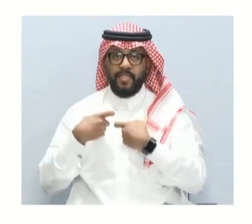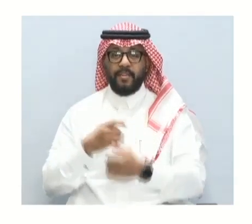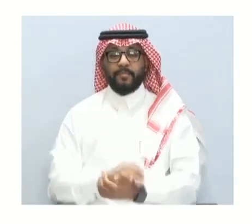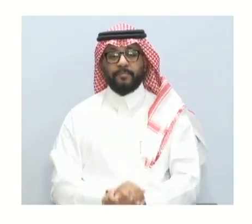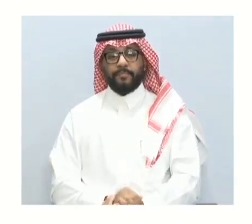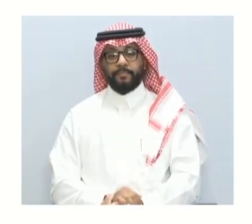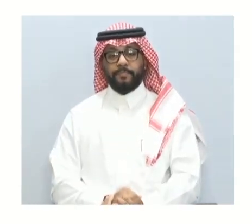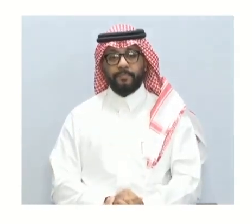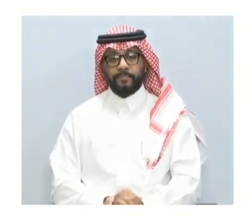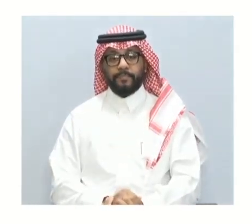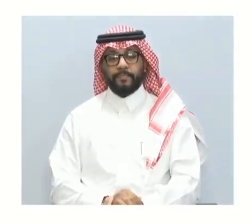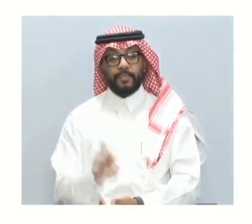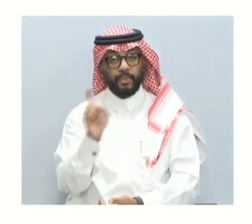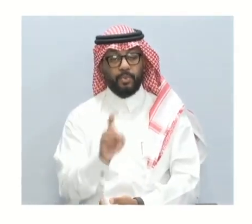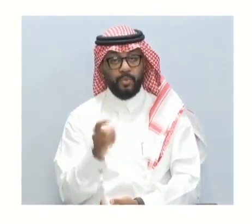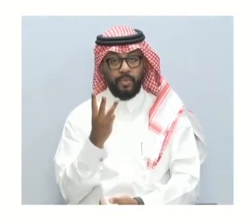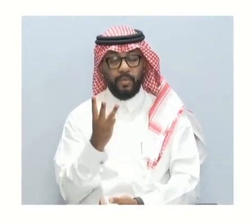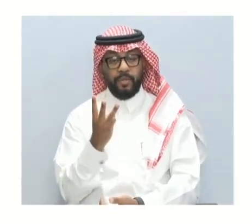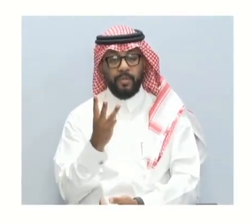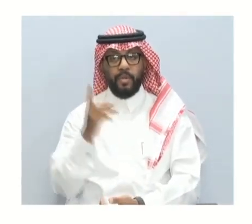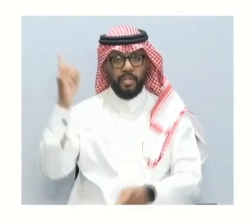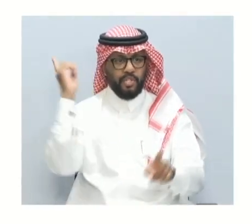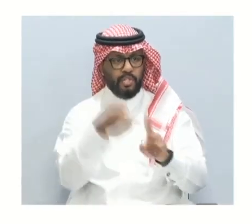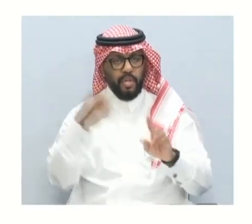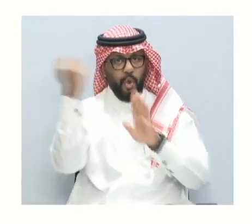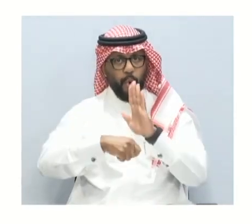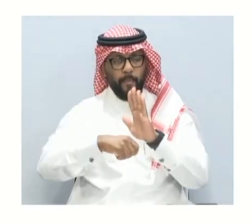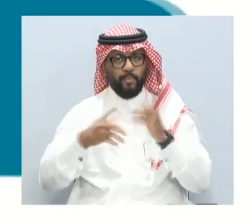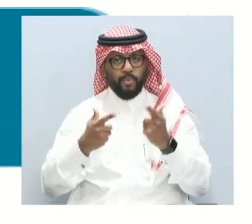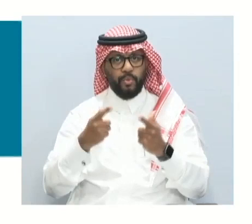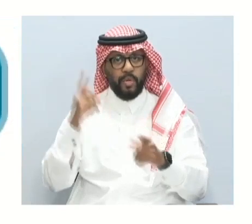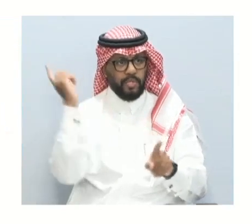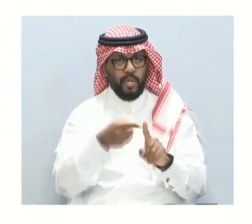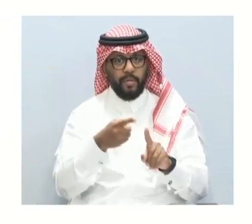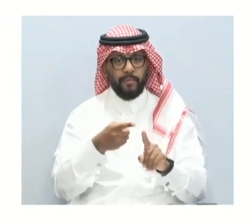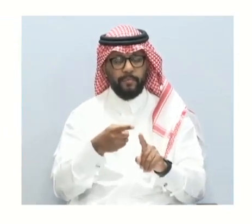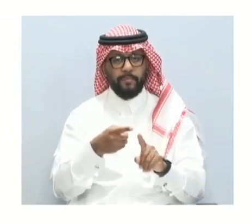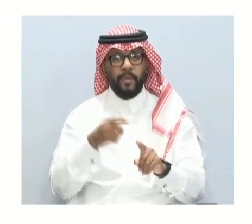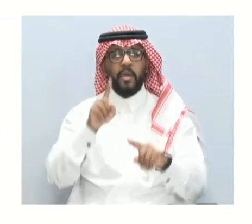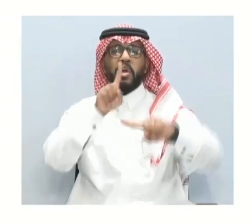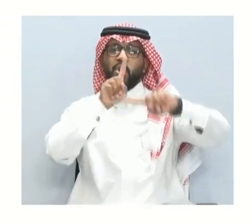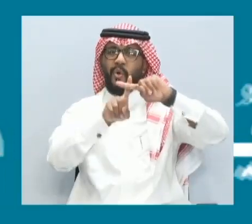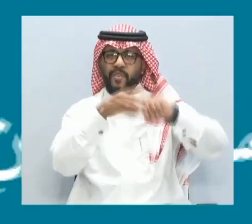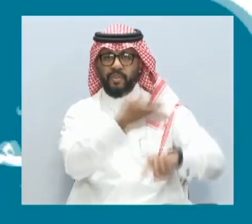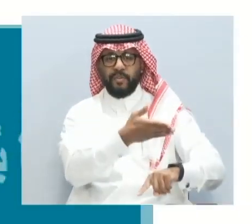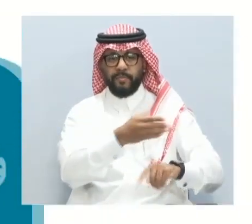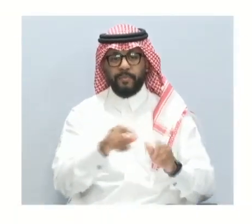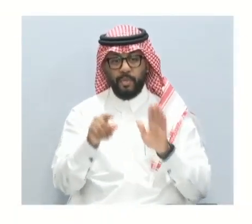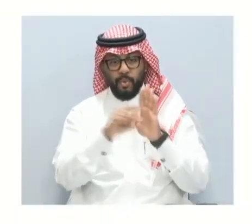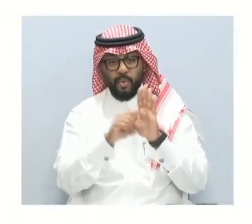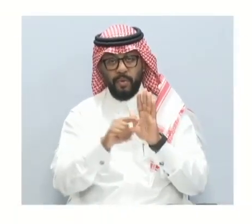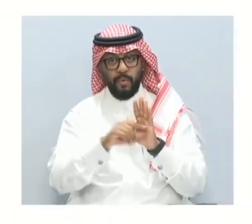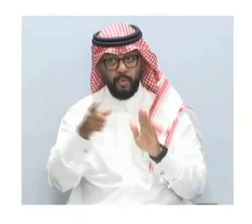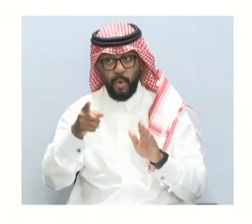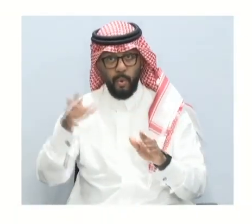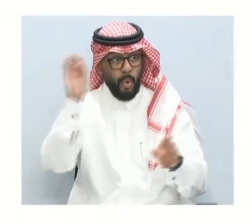سبق والسؤال الثالث وضح حكم السحر مع ذكر الدليل بلا شك ذكرنا لكم انه كفر مخرج من المله والدليل